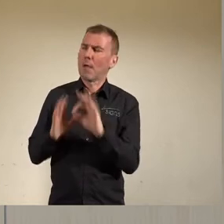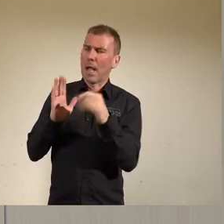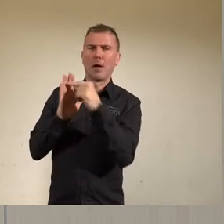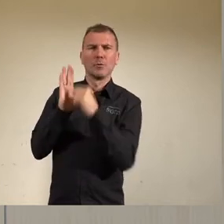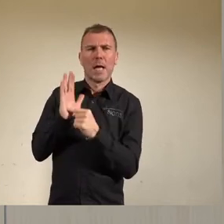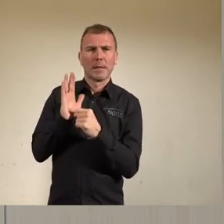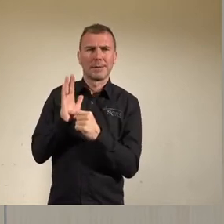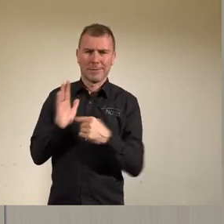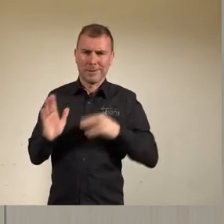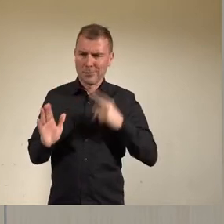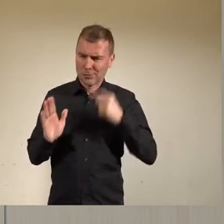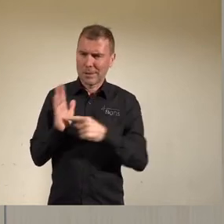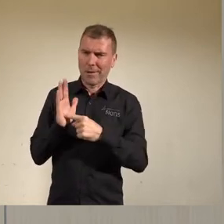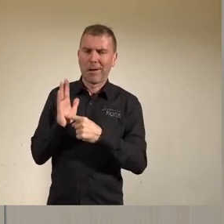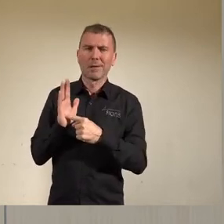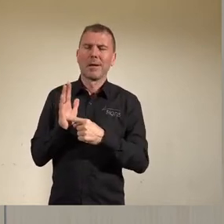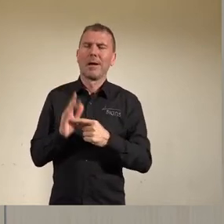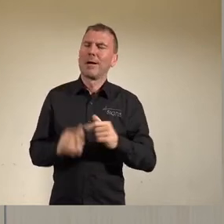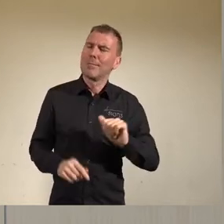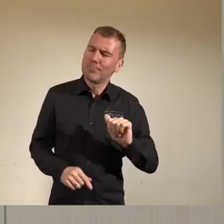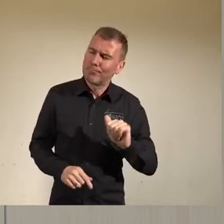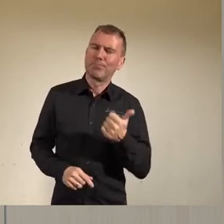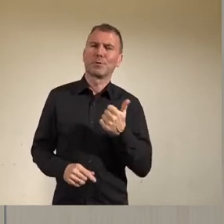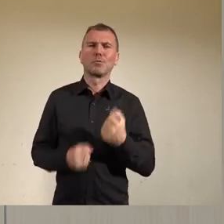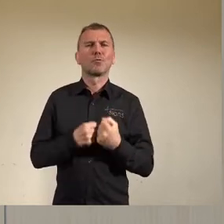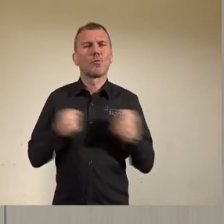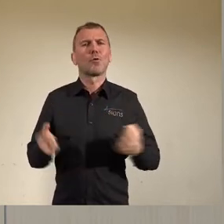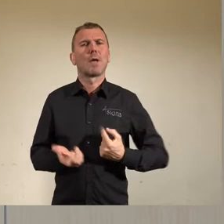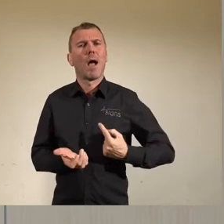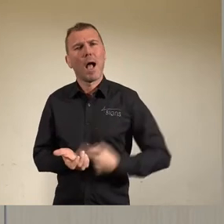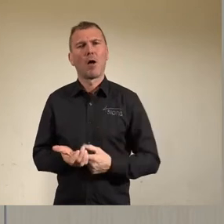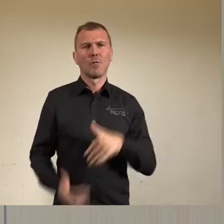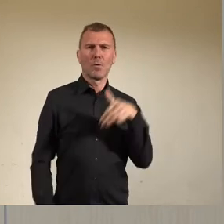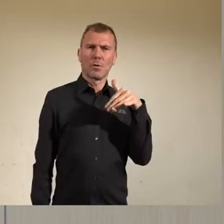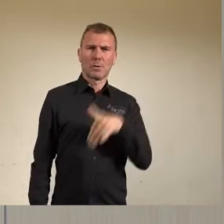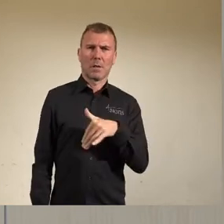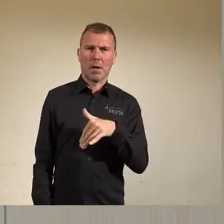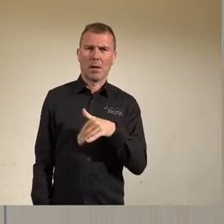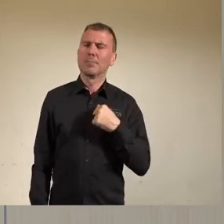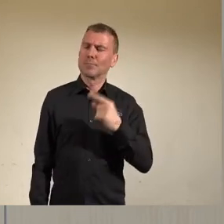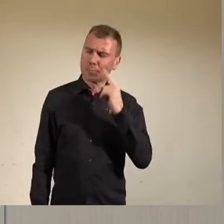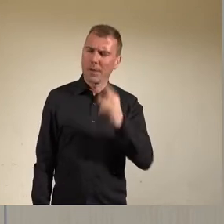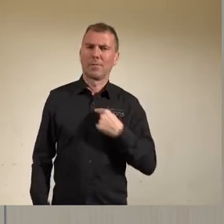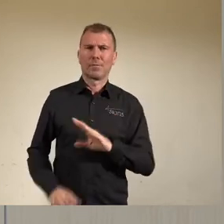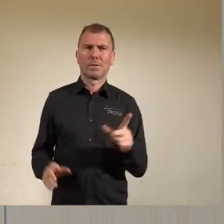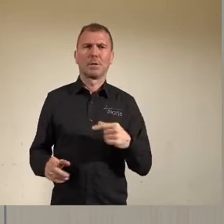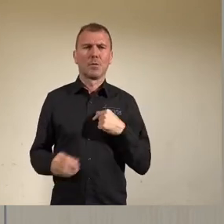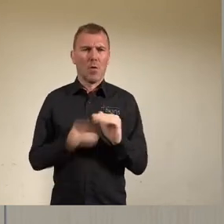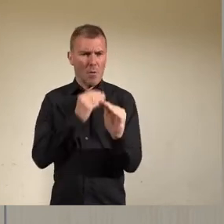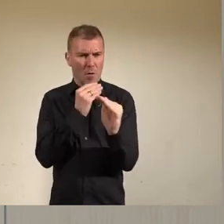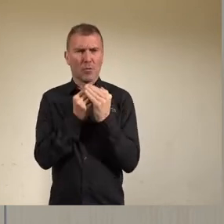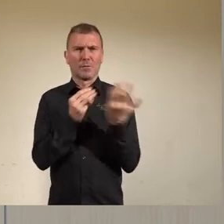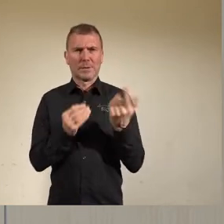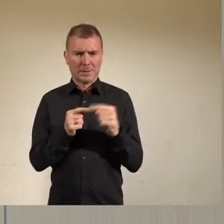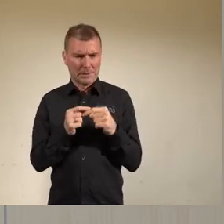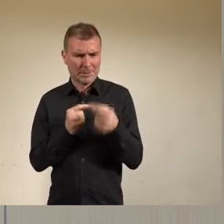Haushaltes und wir auch als Stadtrat ganz besonderen Herausforderungen unterworfen waren. Wir wissen auch, dass wir noch sehr kurzfristig mit